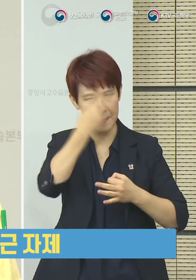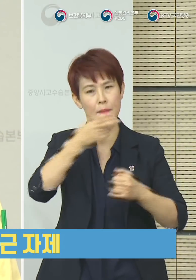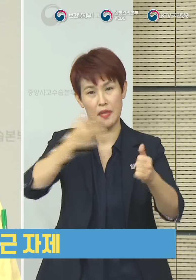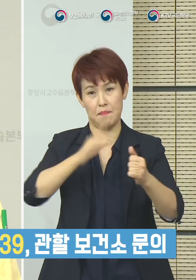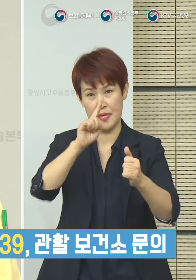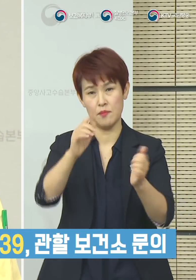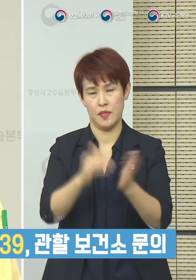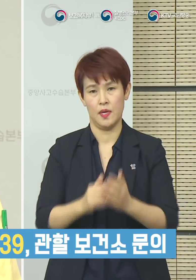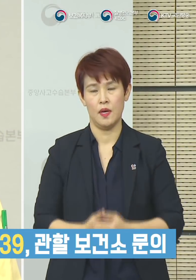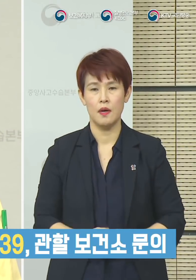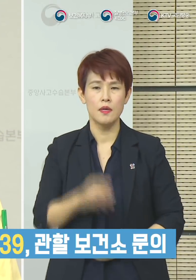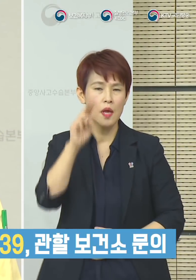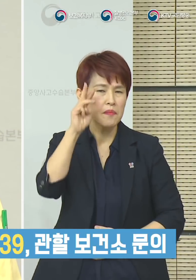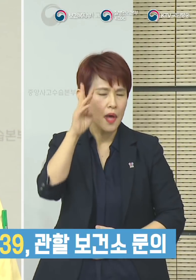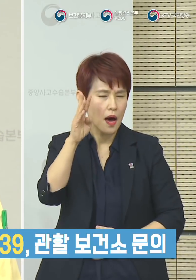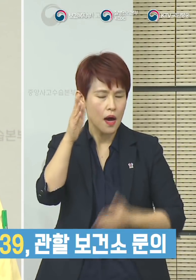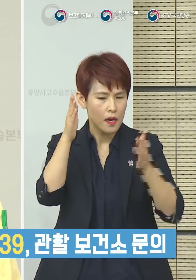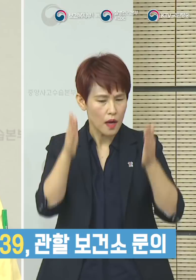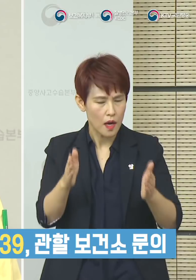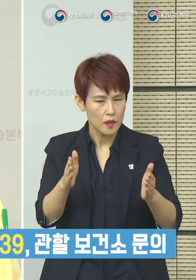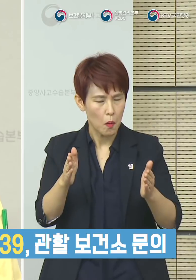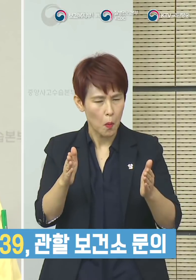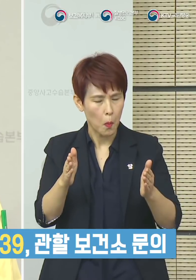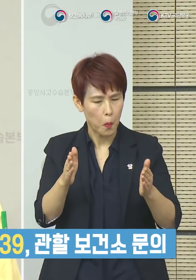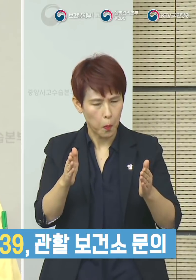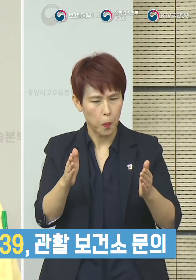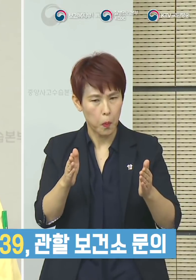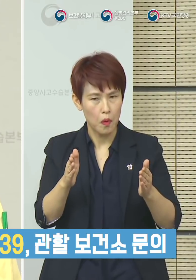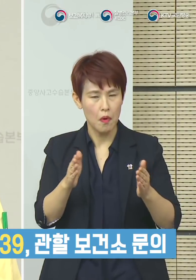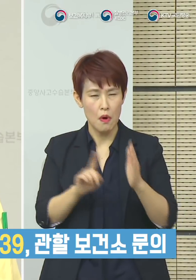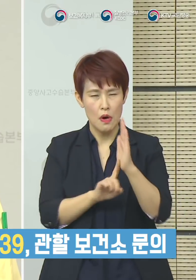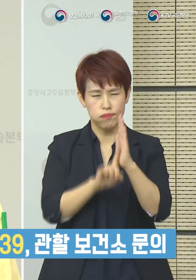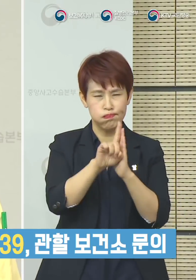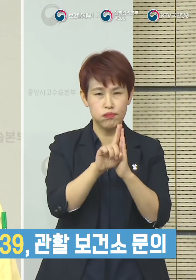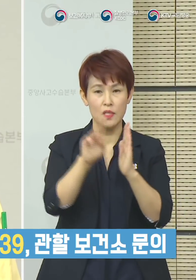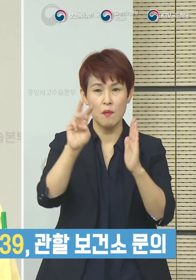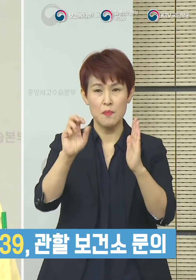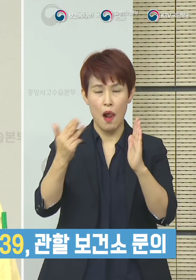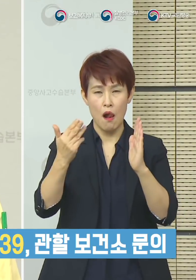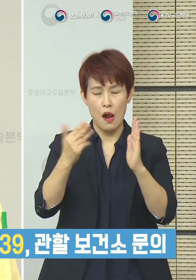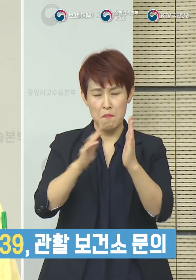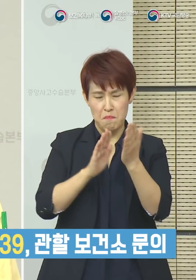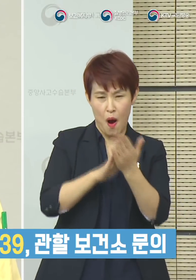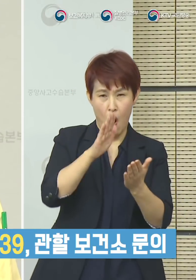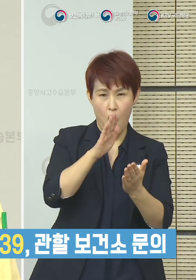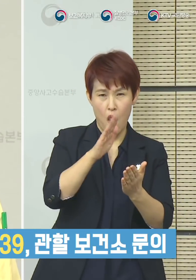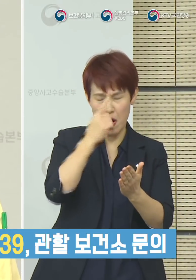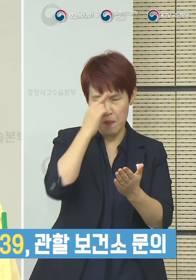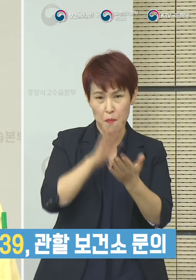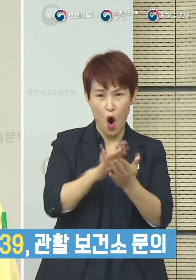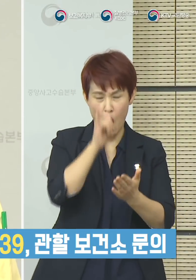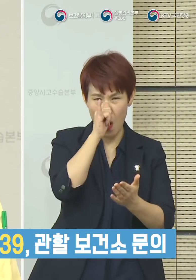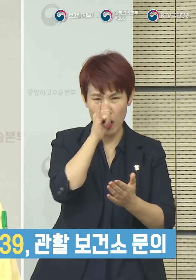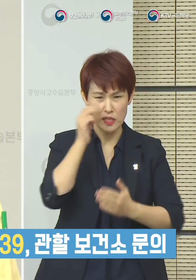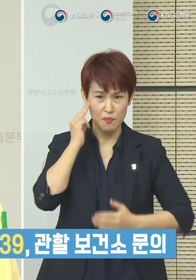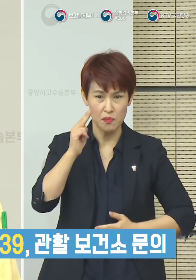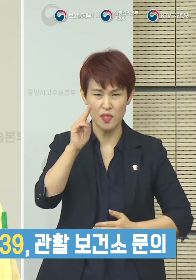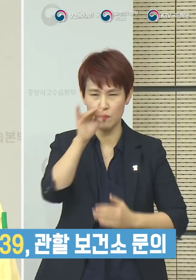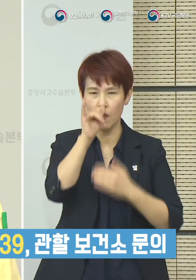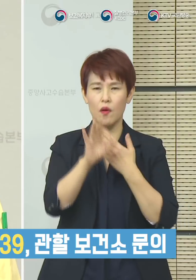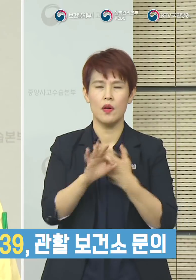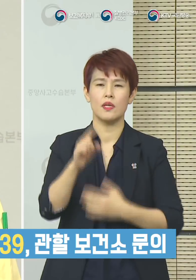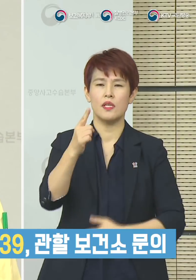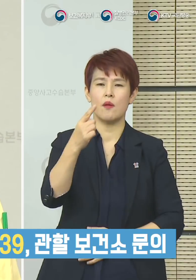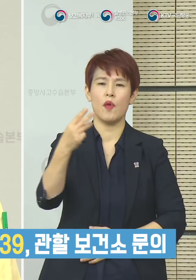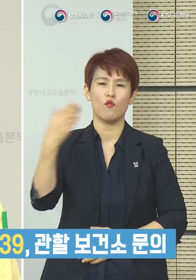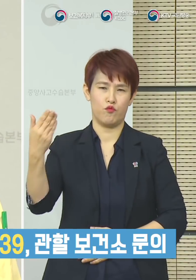권고하였습니다. 3, 4일간의 경과 관찰에도 38도 이상 고열이 지속되거나 증상이 심해지면